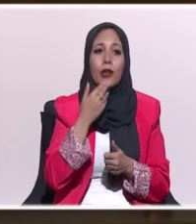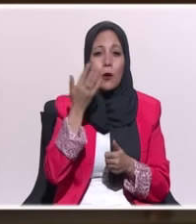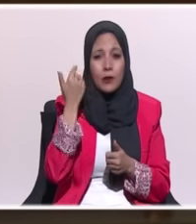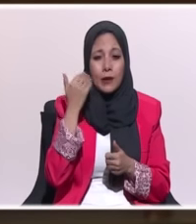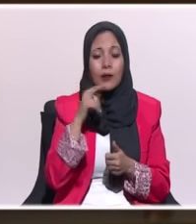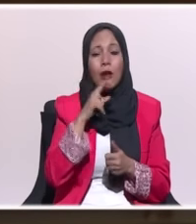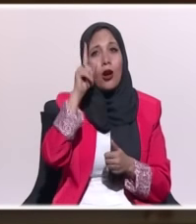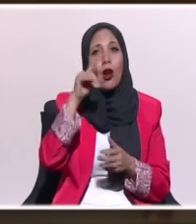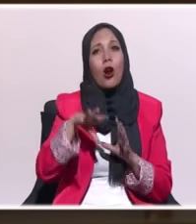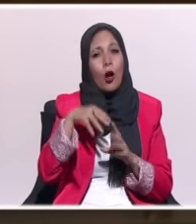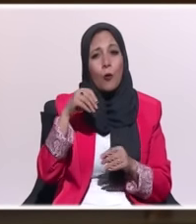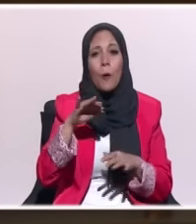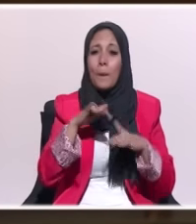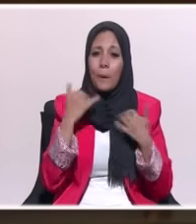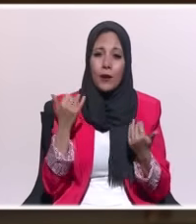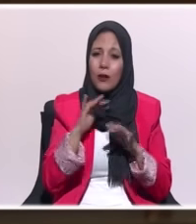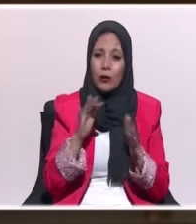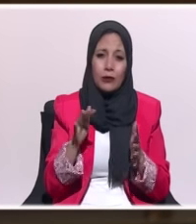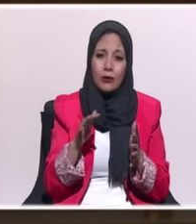العظيم الله يرحمه اللي مات يبقى ابوك.